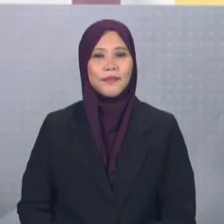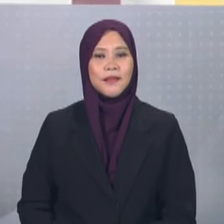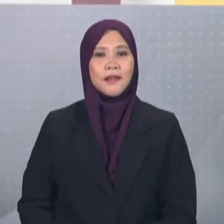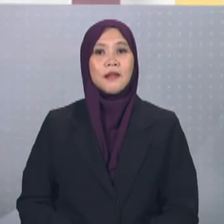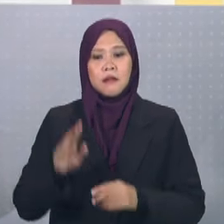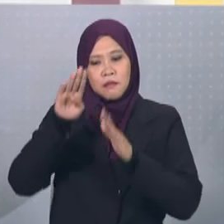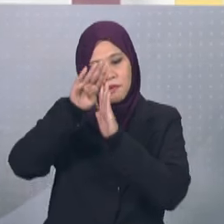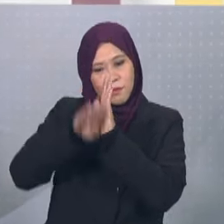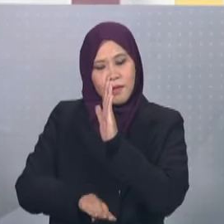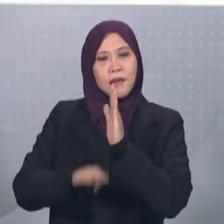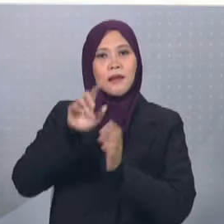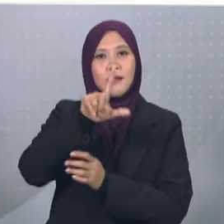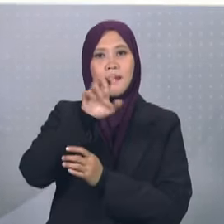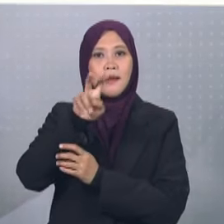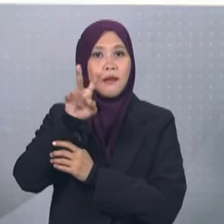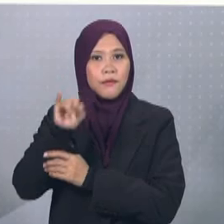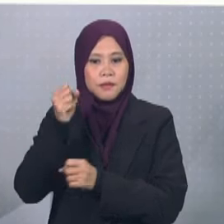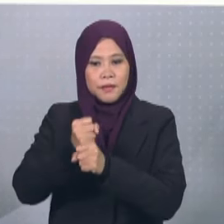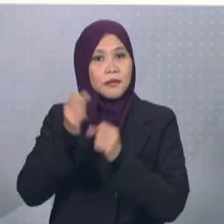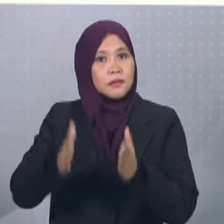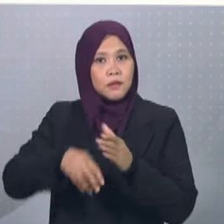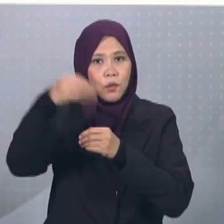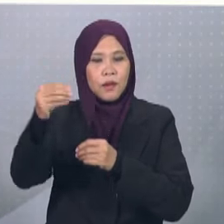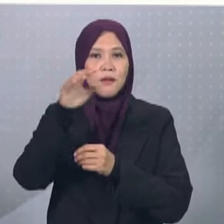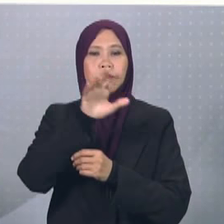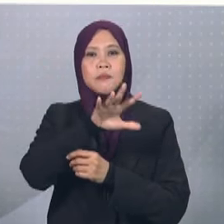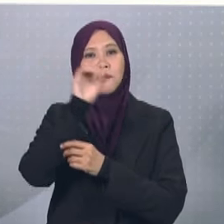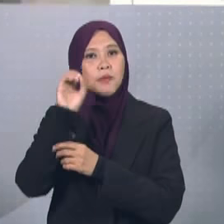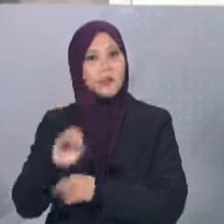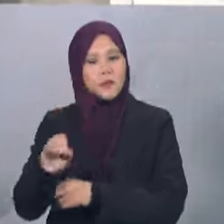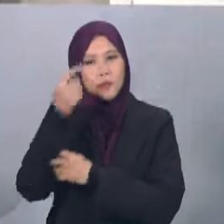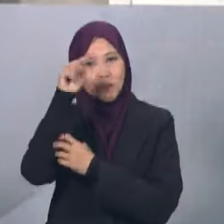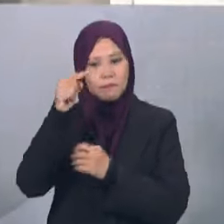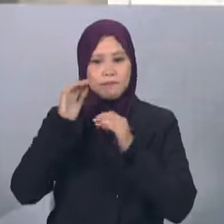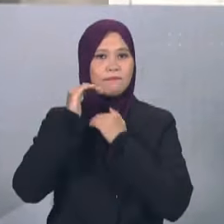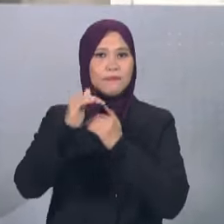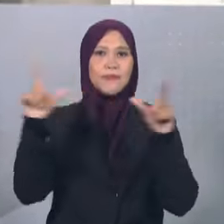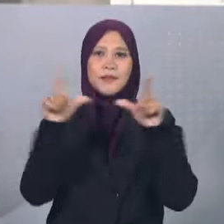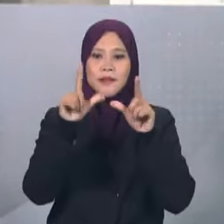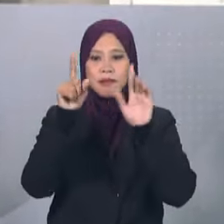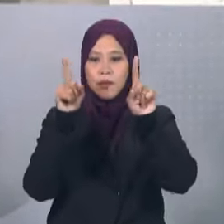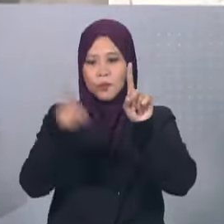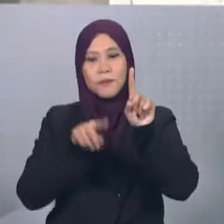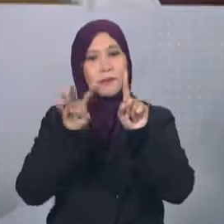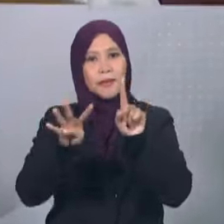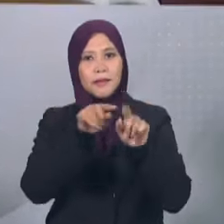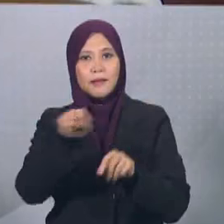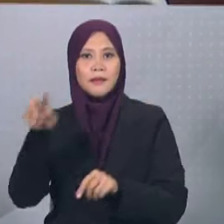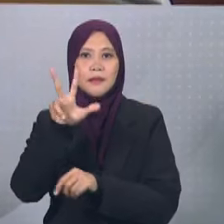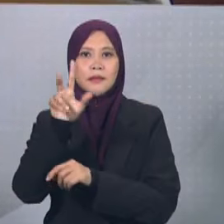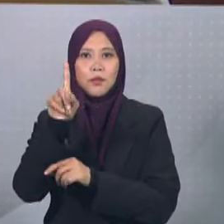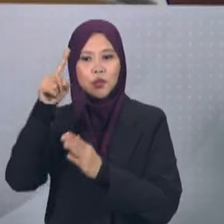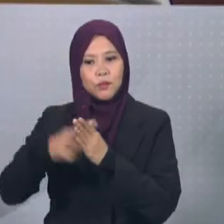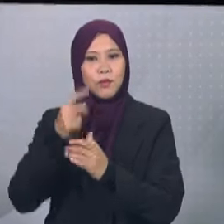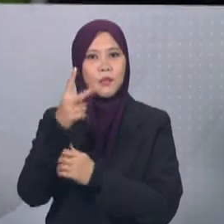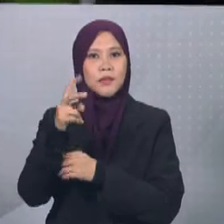Dalam hal itu, pengurangan bayaran levi pekerja asing 25% kepada syarikat yang permit pekerja mereka tamat pada 1 April hingga 31 Disember